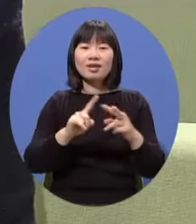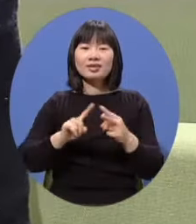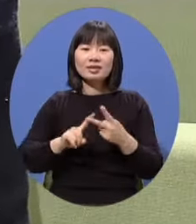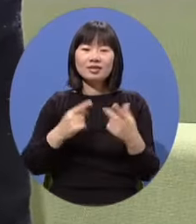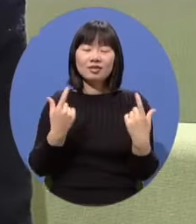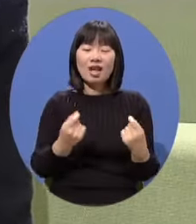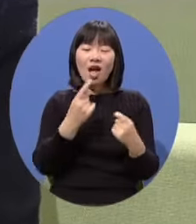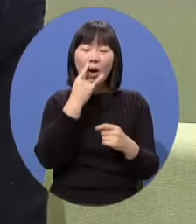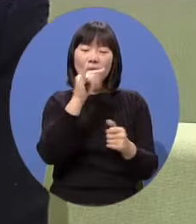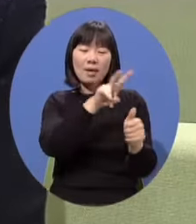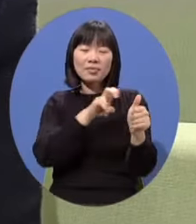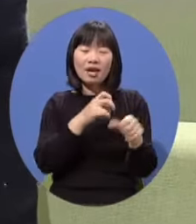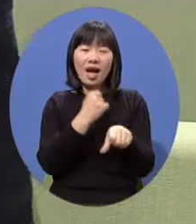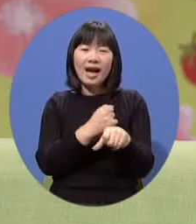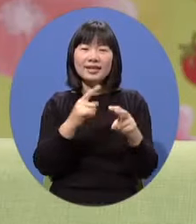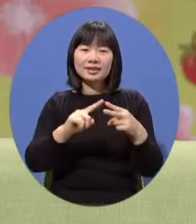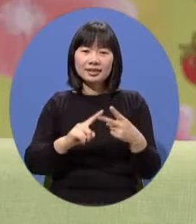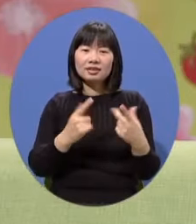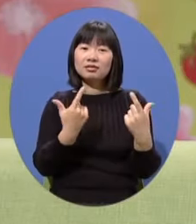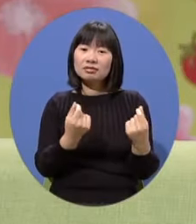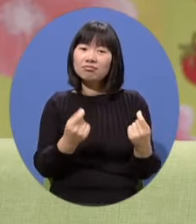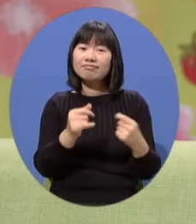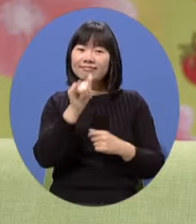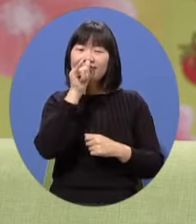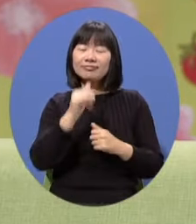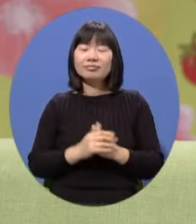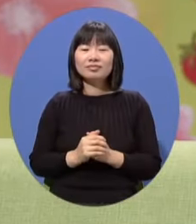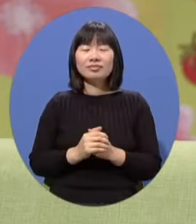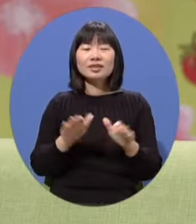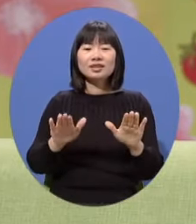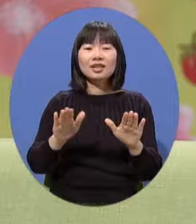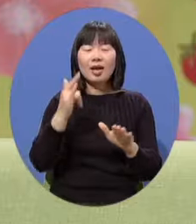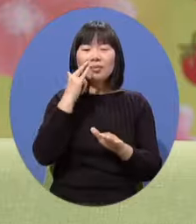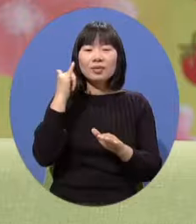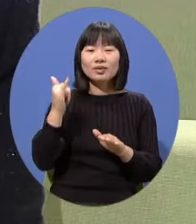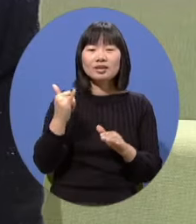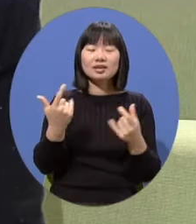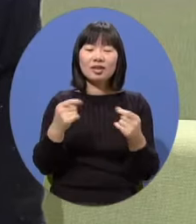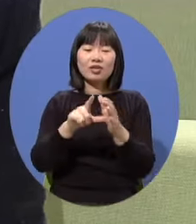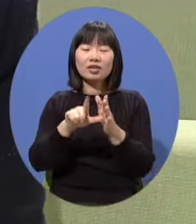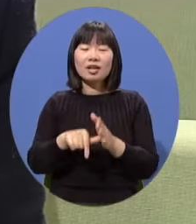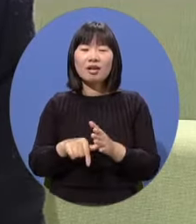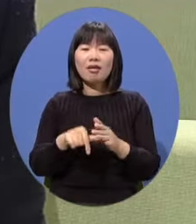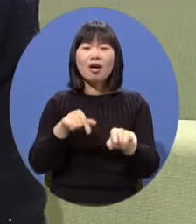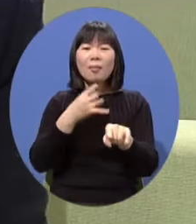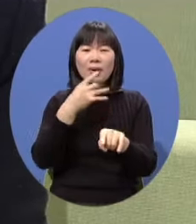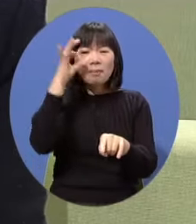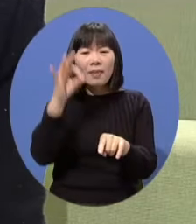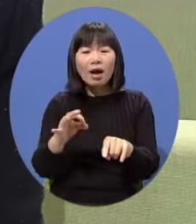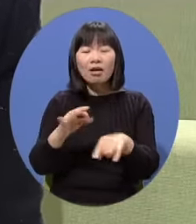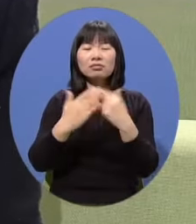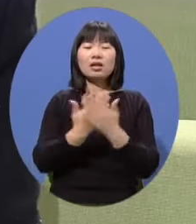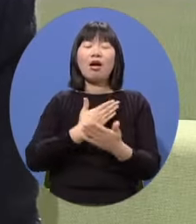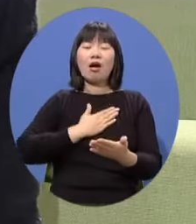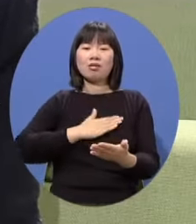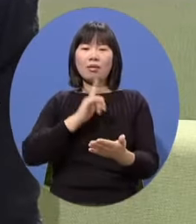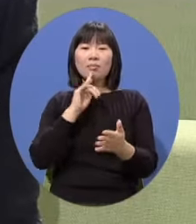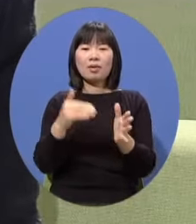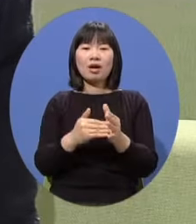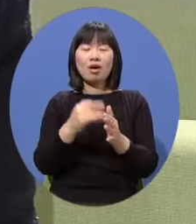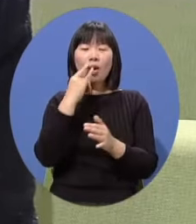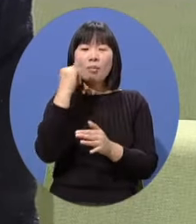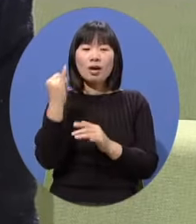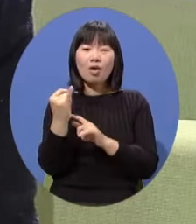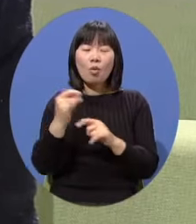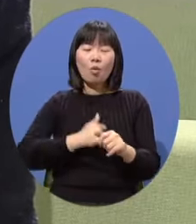괜히 엄마 미워하거나 뭐 이런 경우들이 있어요. 네. 그래서 이제 부모님은 이제 그럴 때 그것만 봐도 우리는 다 알아요.